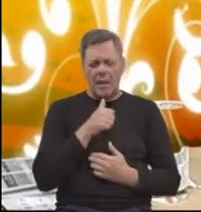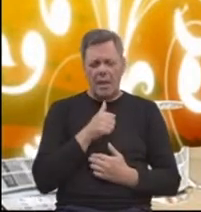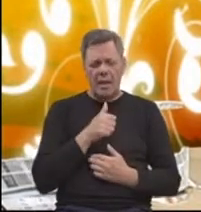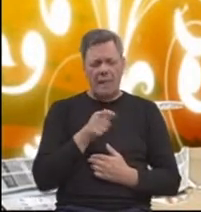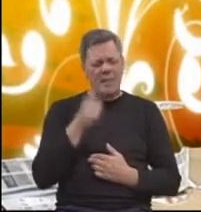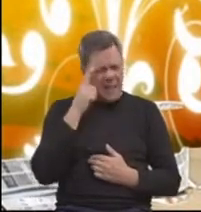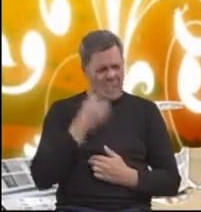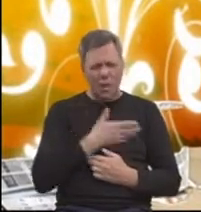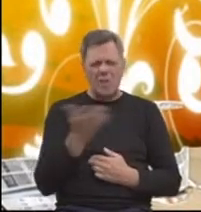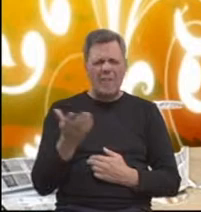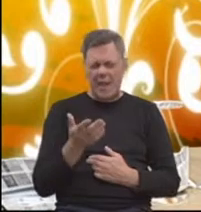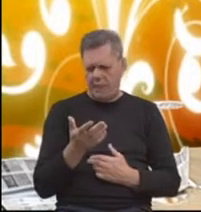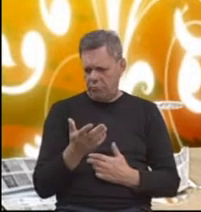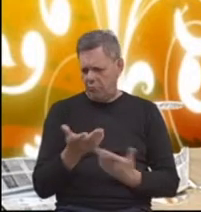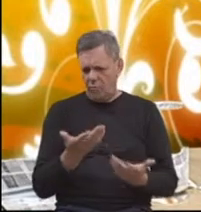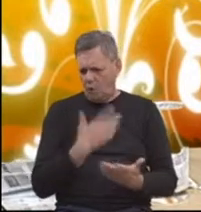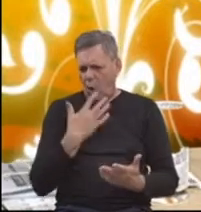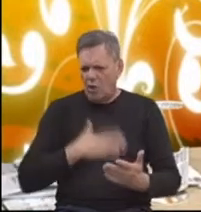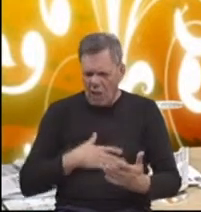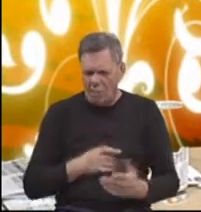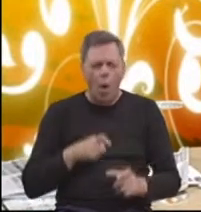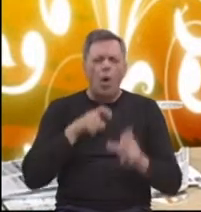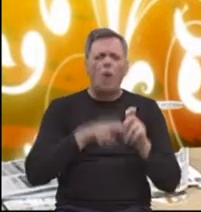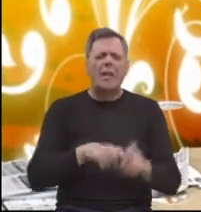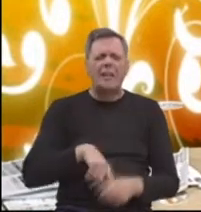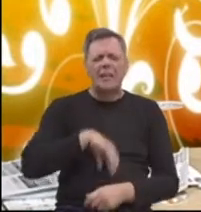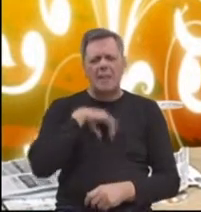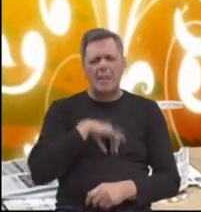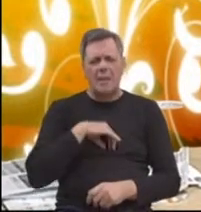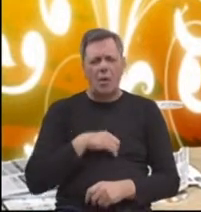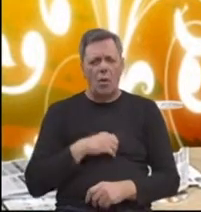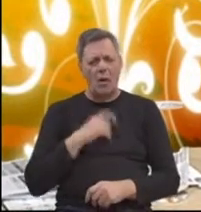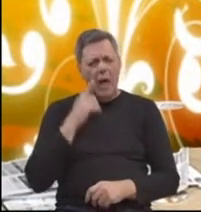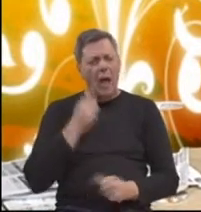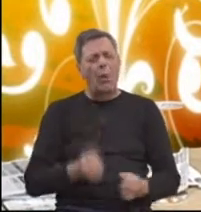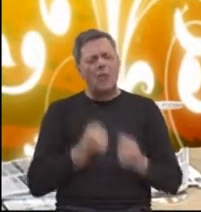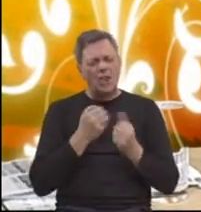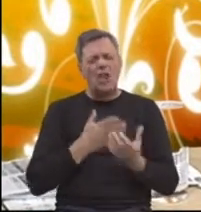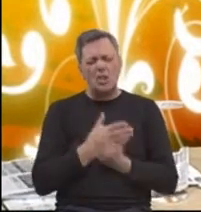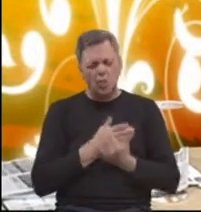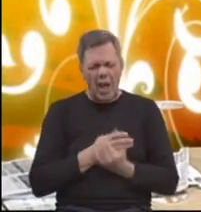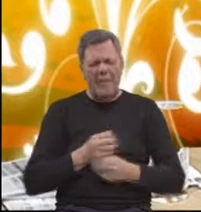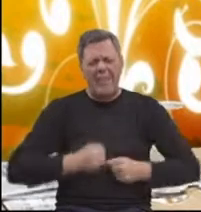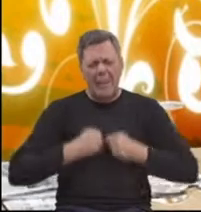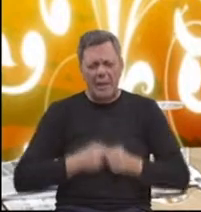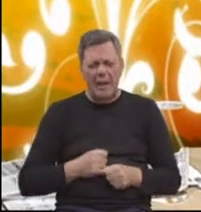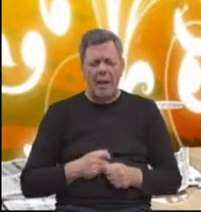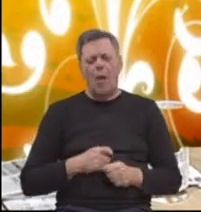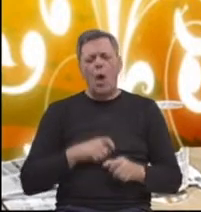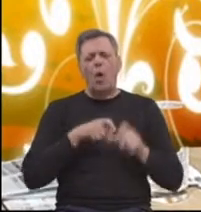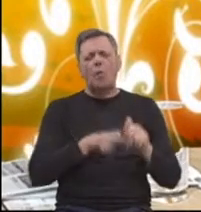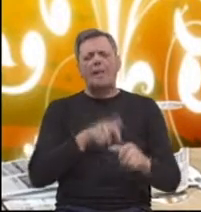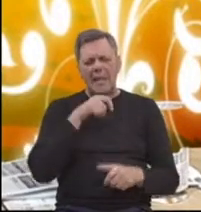znate kod svih intervencija kad se ide na mršavljenu da se kontaktira psihologa. Ako teški slučajeva morbidno debelih se kontaktira